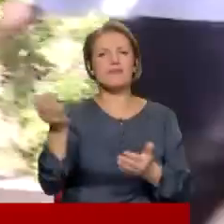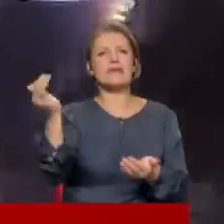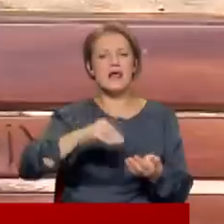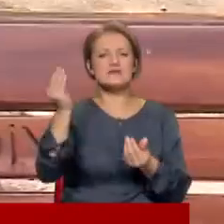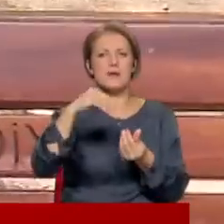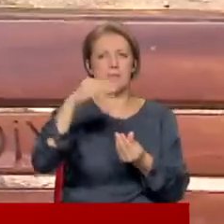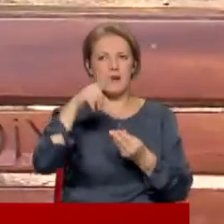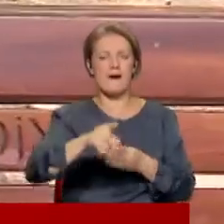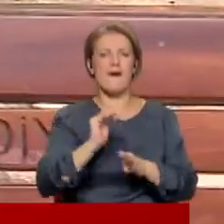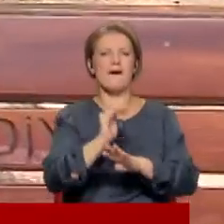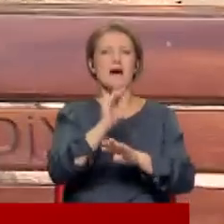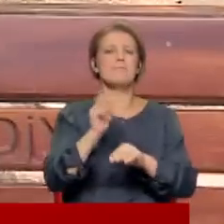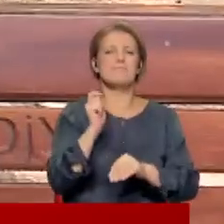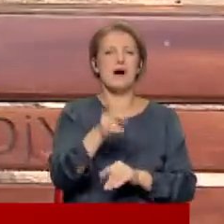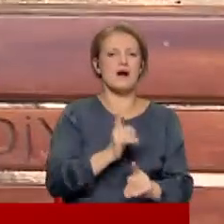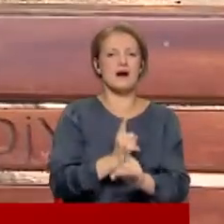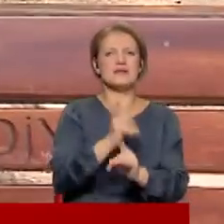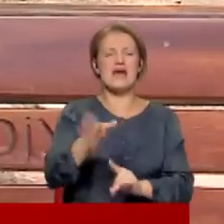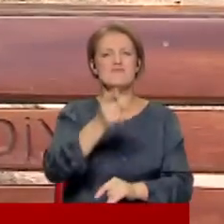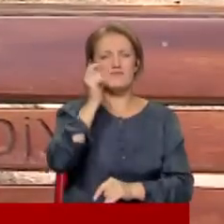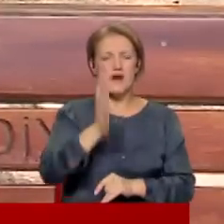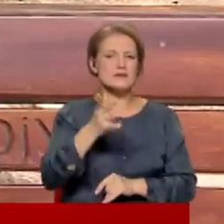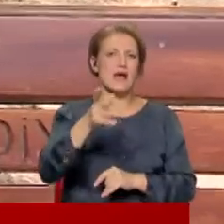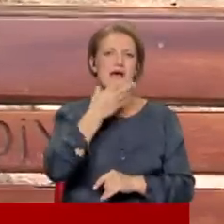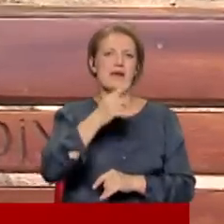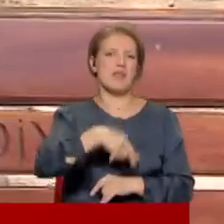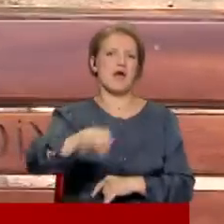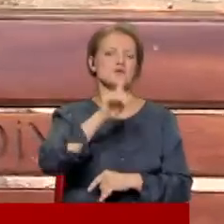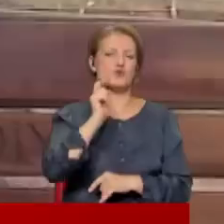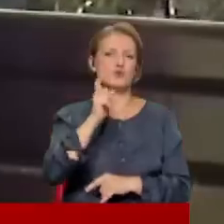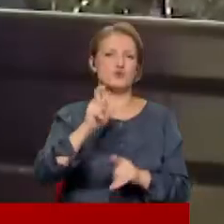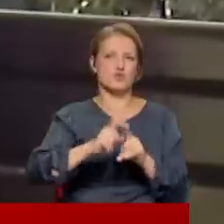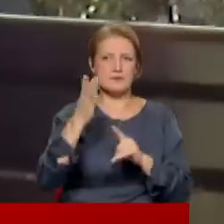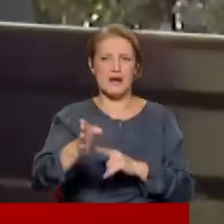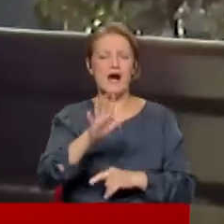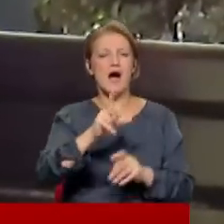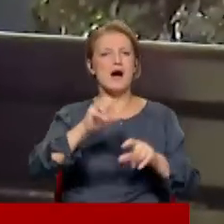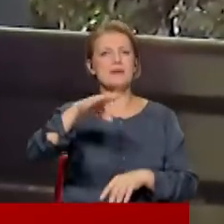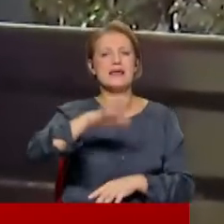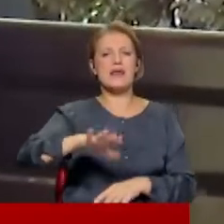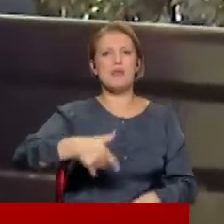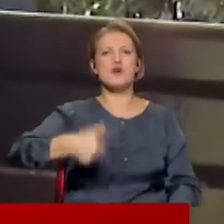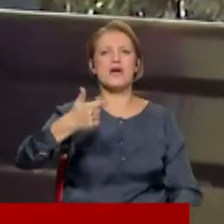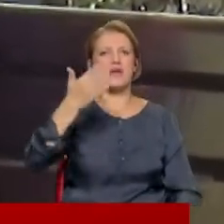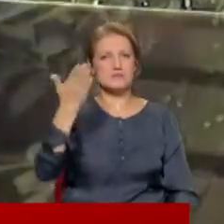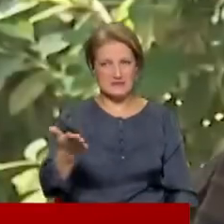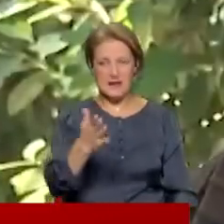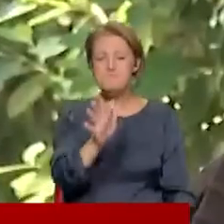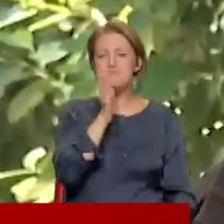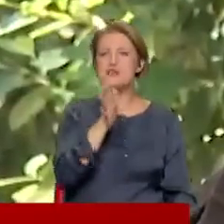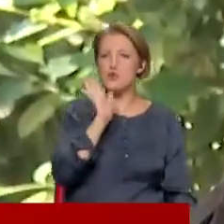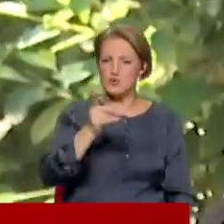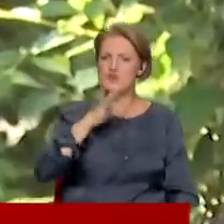gelen zamlar ve hayat pahalılığı karşısında en çok da emekliler zor durumda. AK Parti Genel Başkan Yardımcısı Hamza da